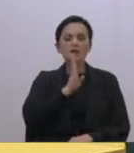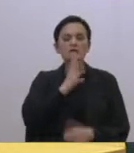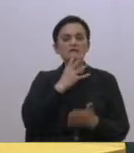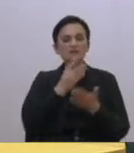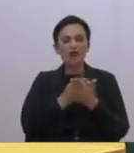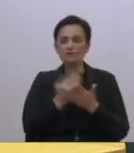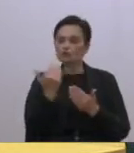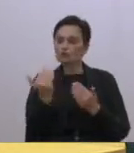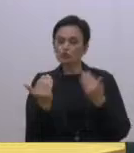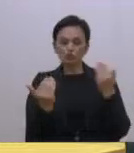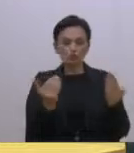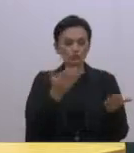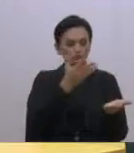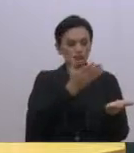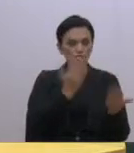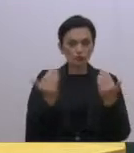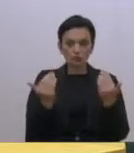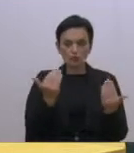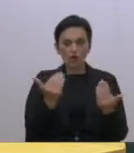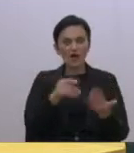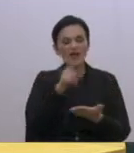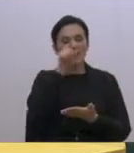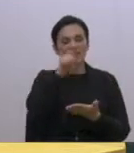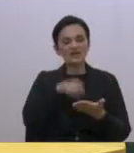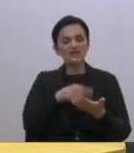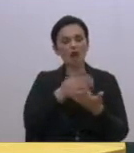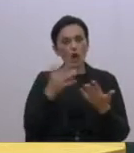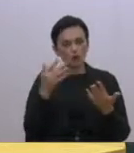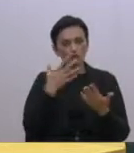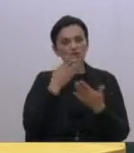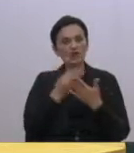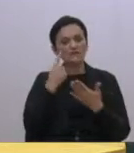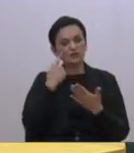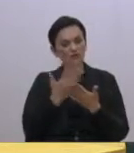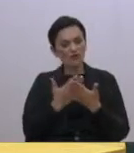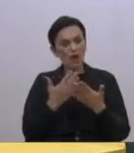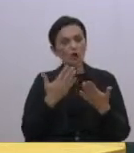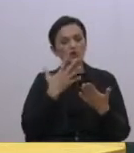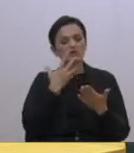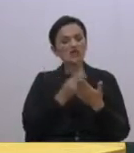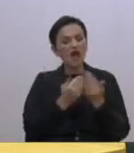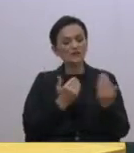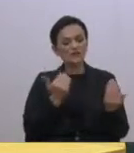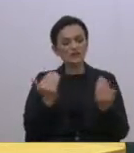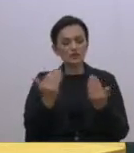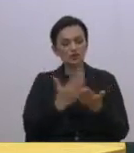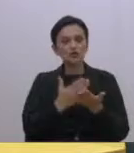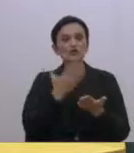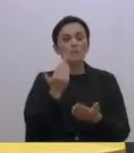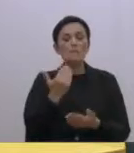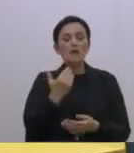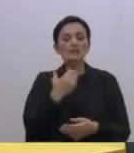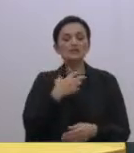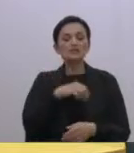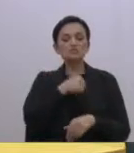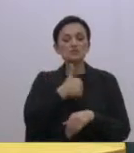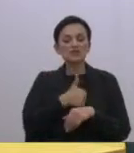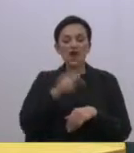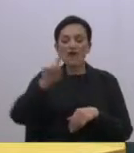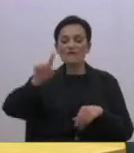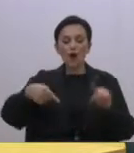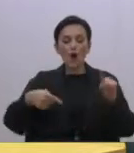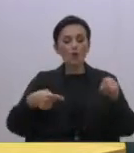როლები, მათ შორის რელიგიური თვალსაზრისით თავისი როლი აქვს, მათი მთავარი მოვალეობა არის მათი